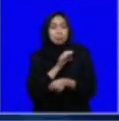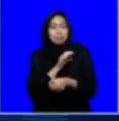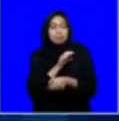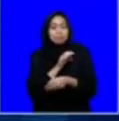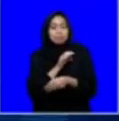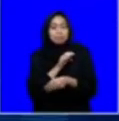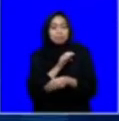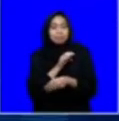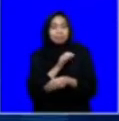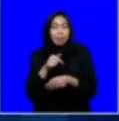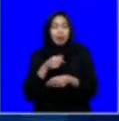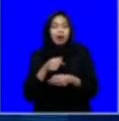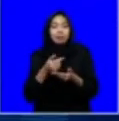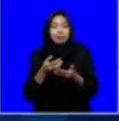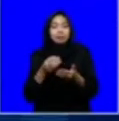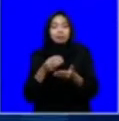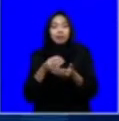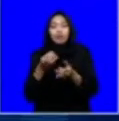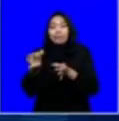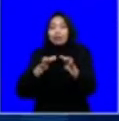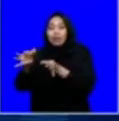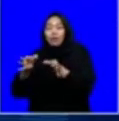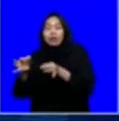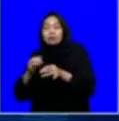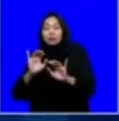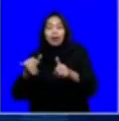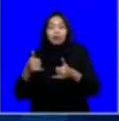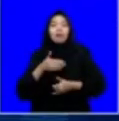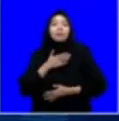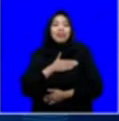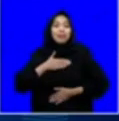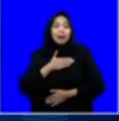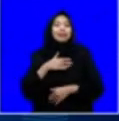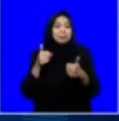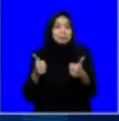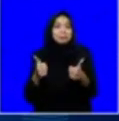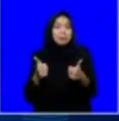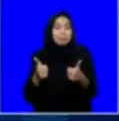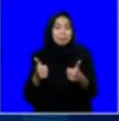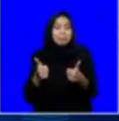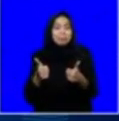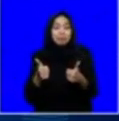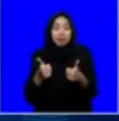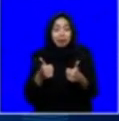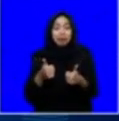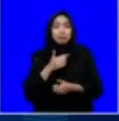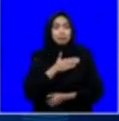bisa menikmati beasiswa-beasiswa dari LPDP untuk